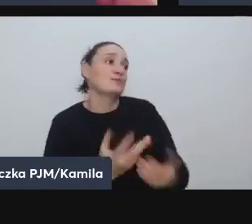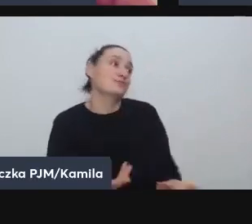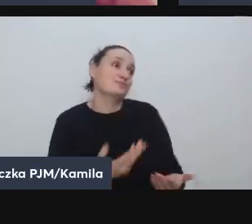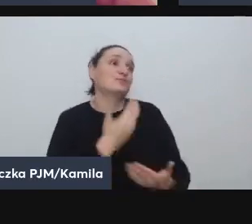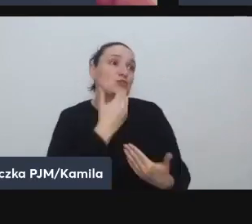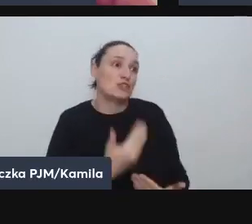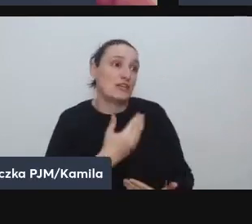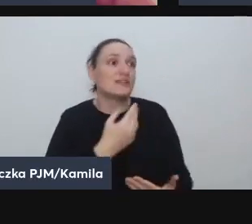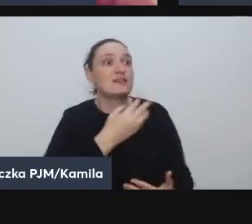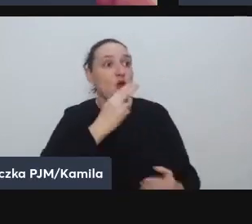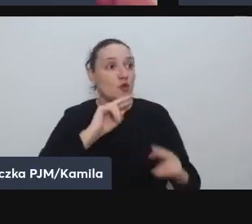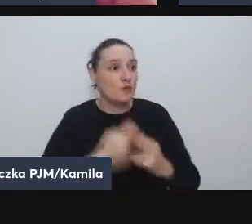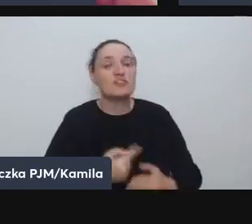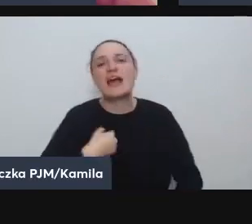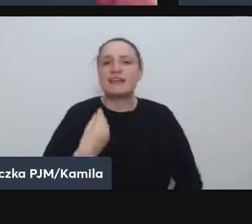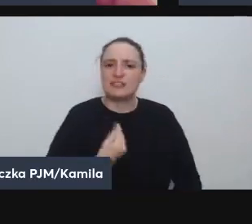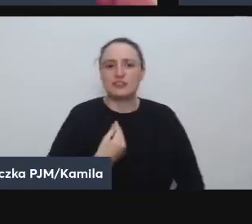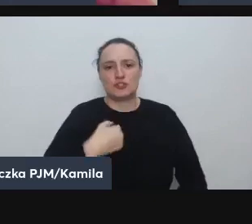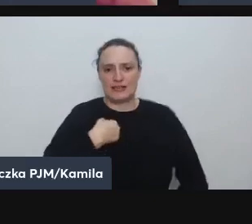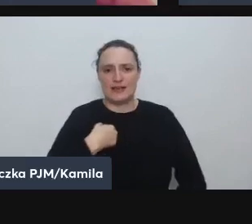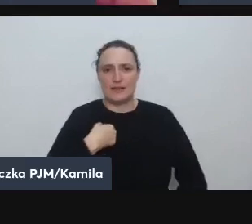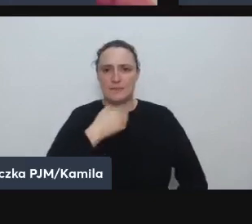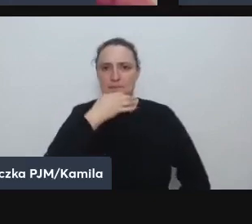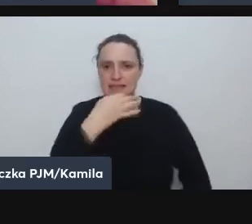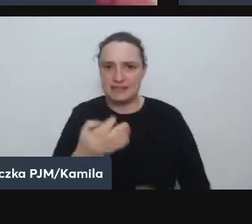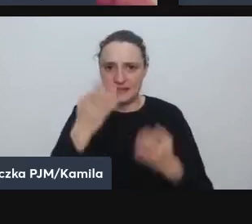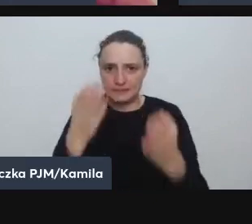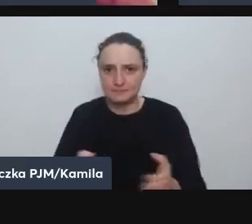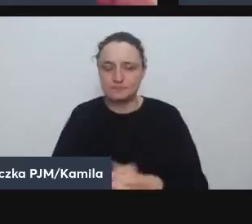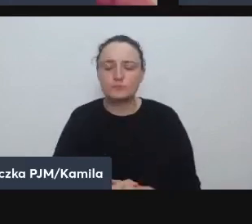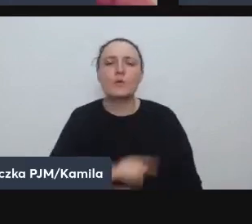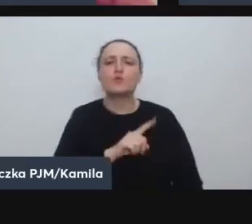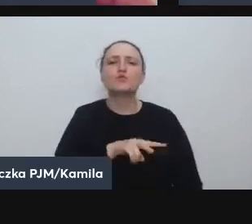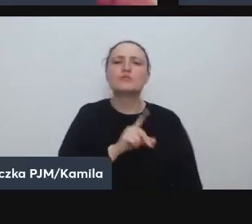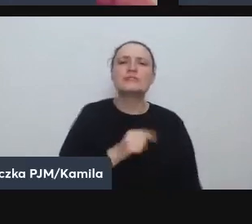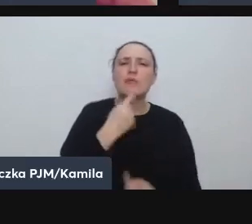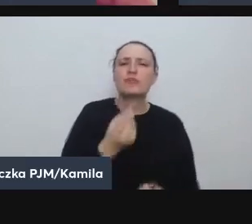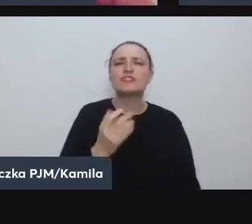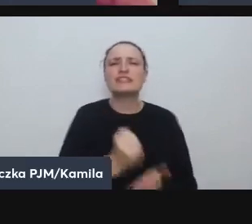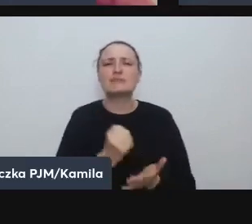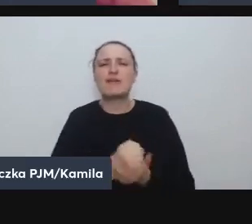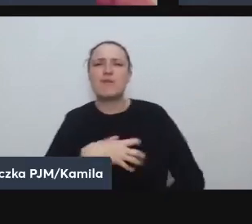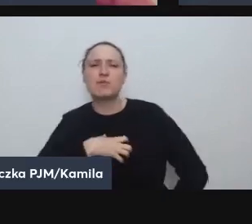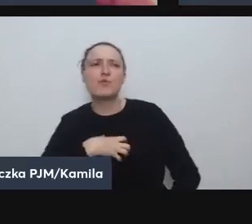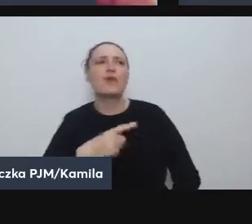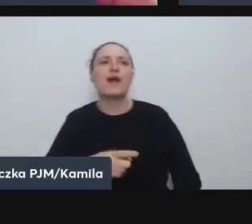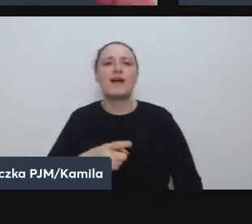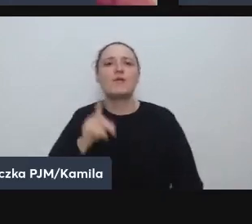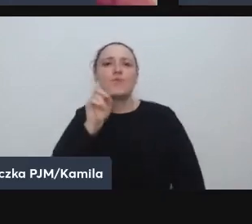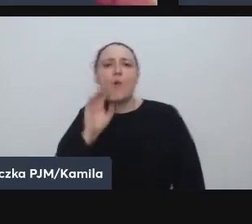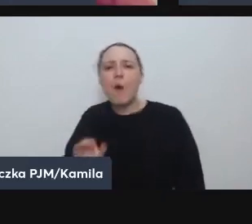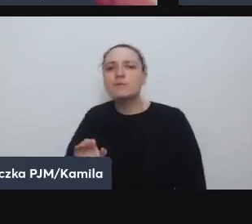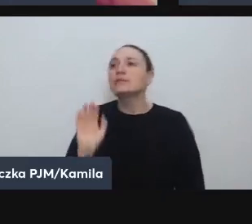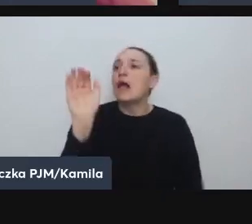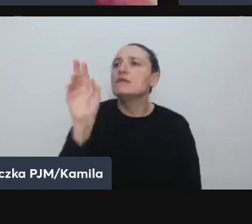mam jeszcze jedno do was pytanie, które mi też wyszło w trakcie, kiedy Zuza powiedziałaś o tych bólach i o tym chłopcu, który idzie mamie opowiedzieć o tym, że tak nie